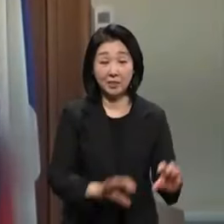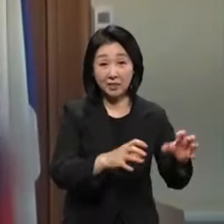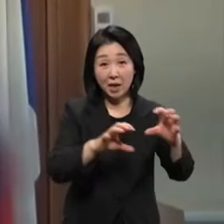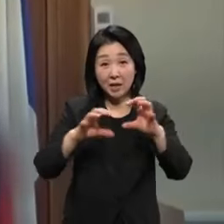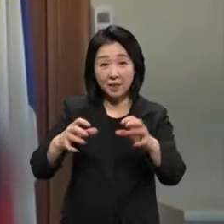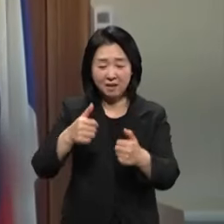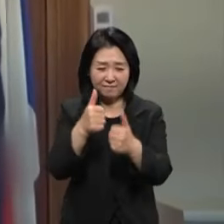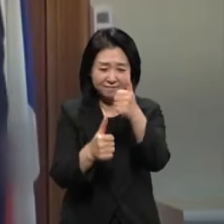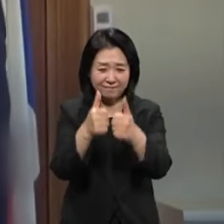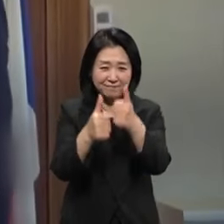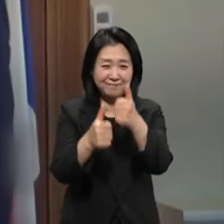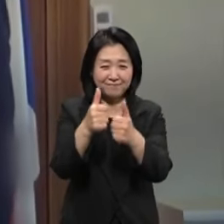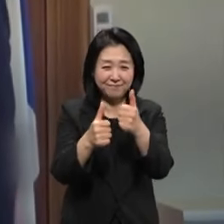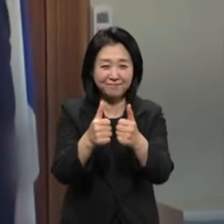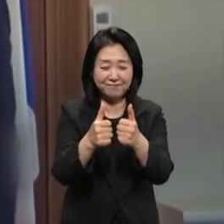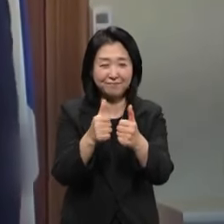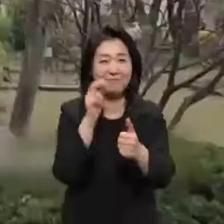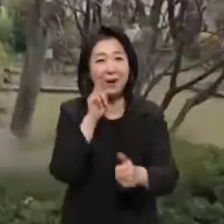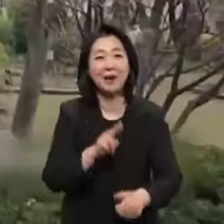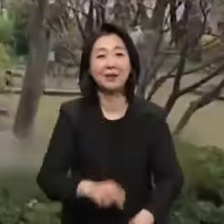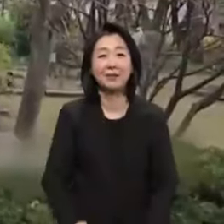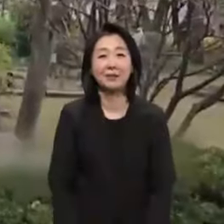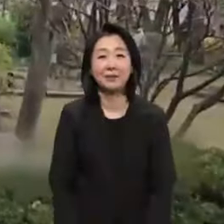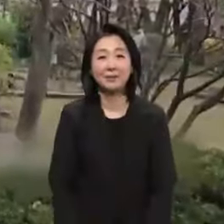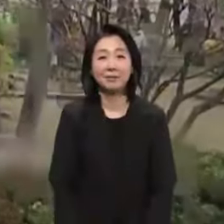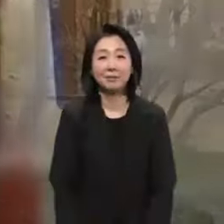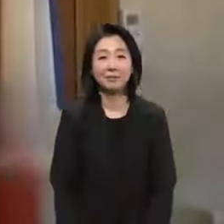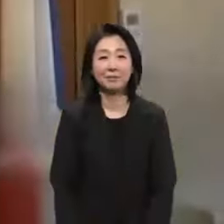간의 경쟁은 빼놓을 수 없는 것 같습니다.